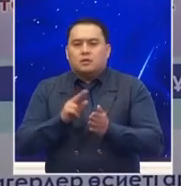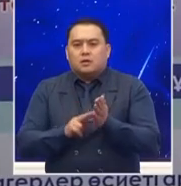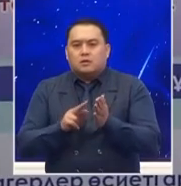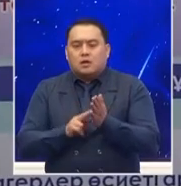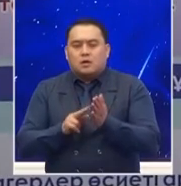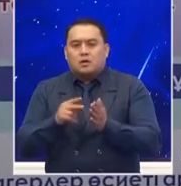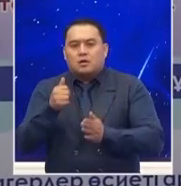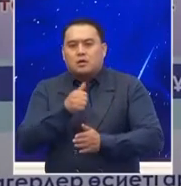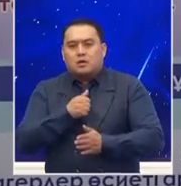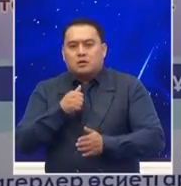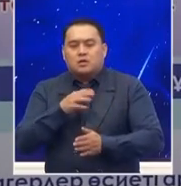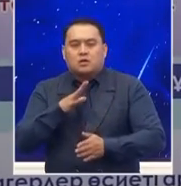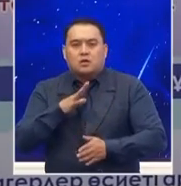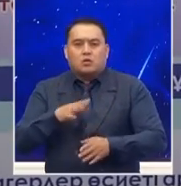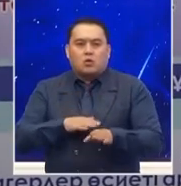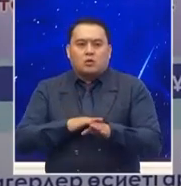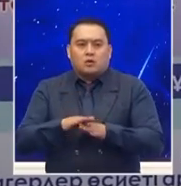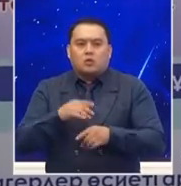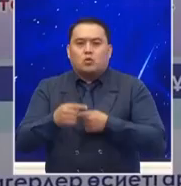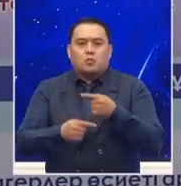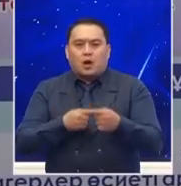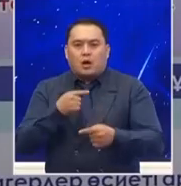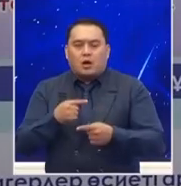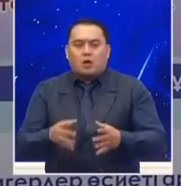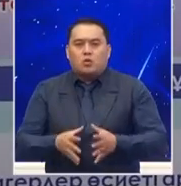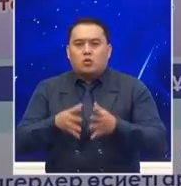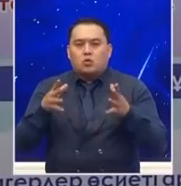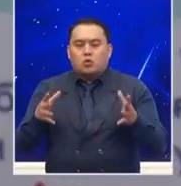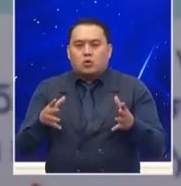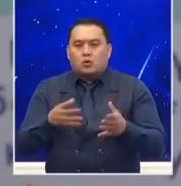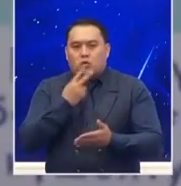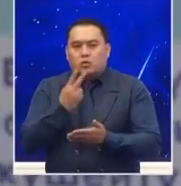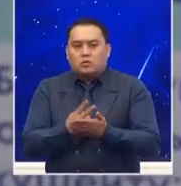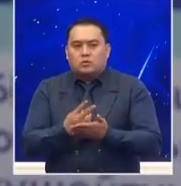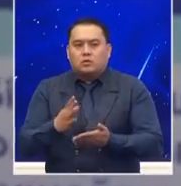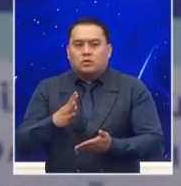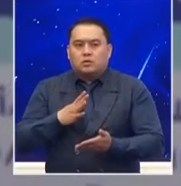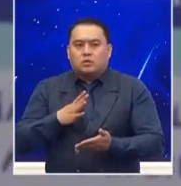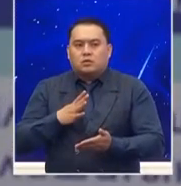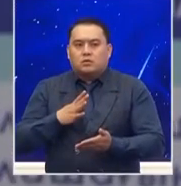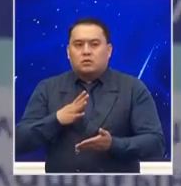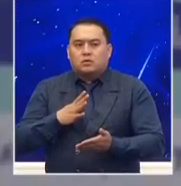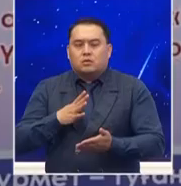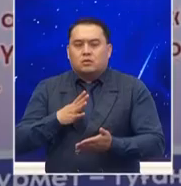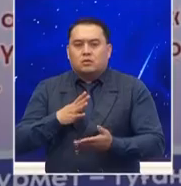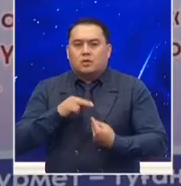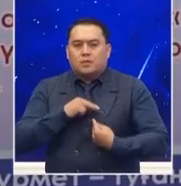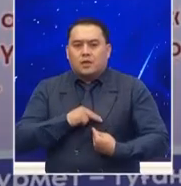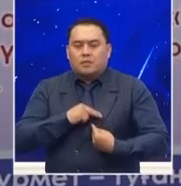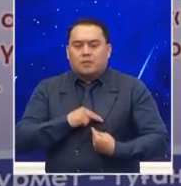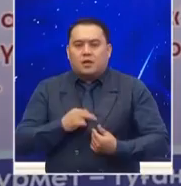келдім, артта ұрпаққа қалдырған үлкен бір ізім, ескерткішім сол ұлттық парк болды. Еңбегімді